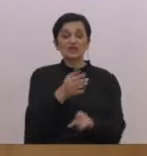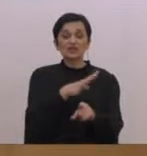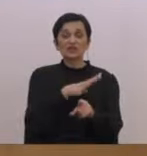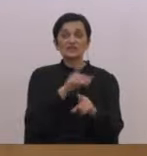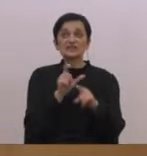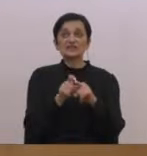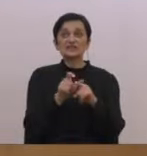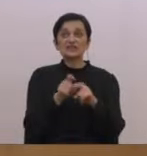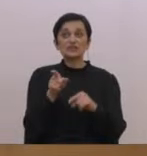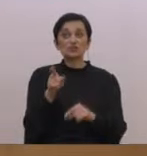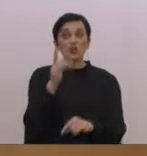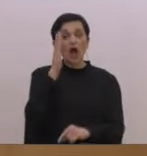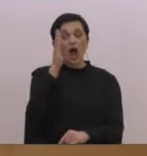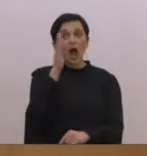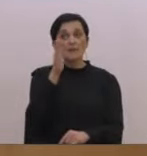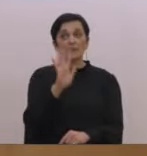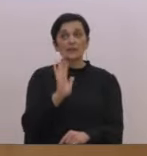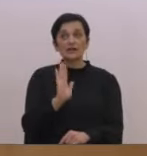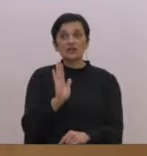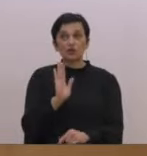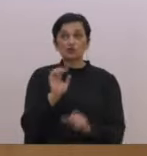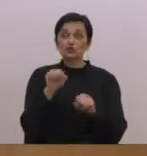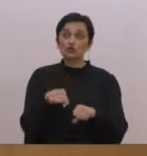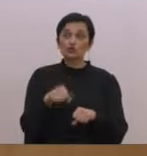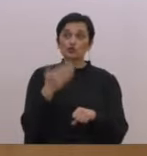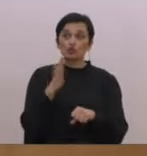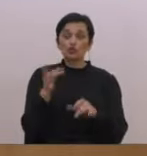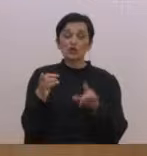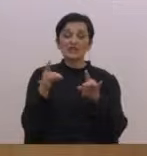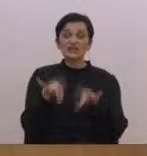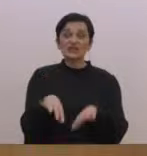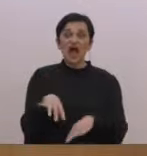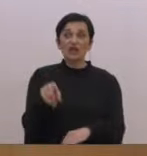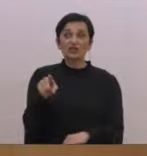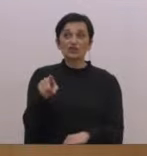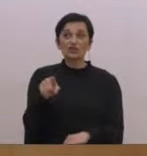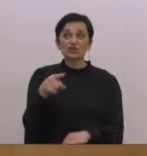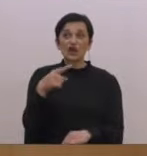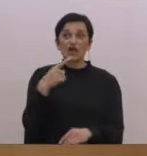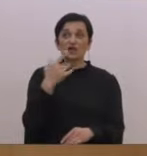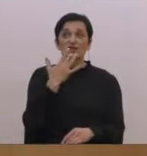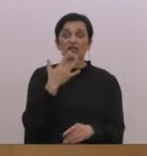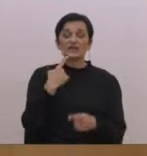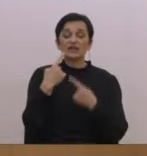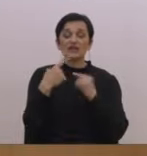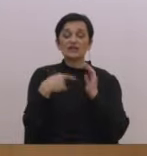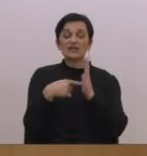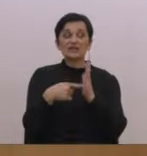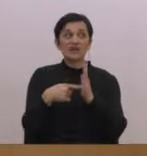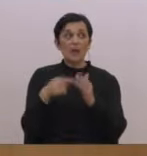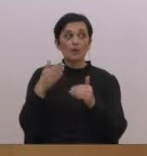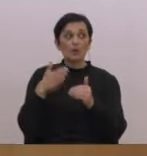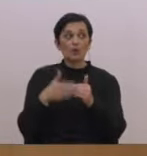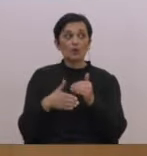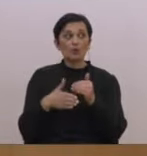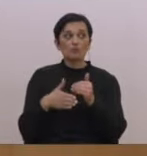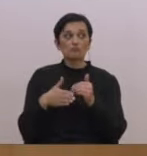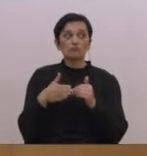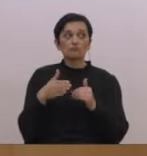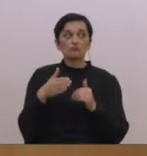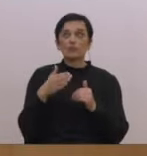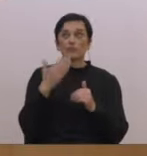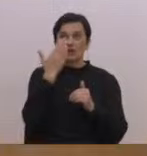situit, apile ben tuara, da, ședile ben tuara, dar cenas debate bise dasrule bămde, xavero găvui gât mati poziția, da, să